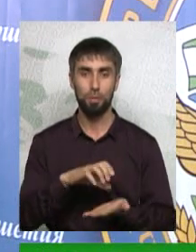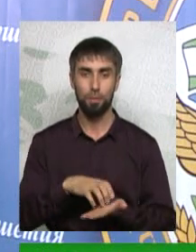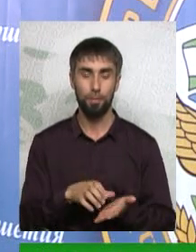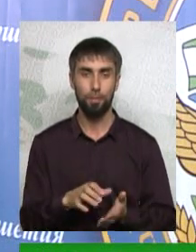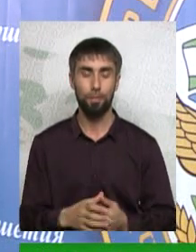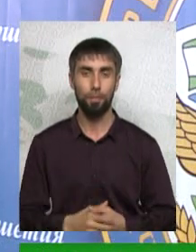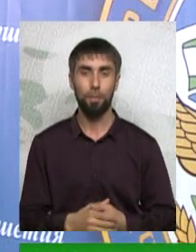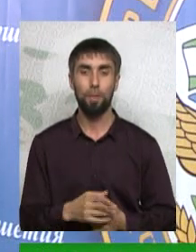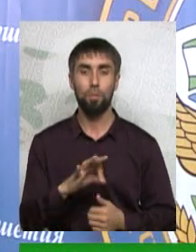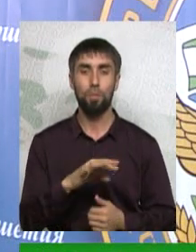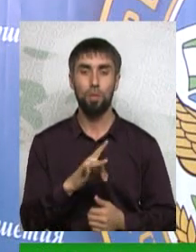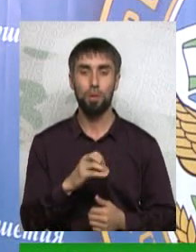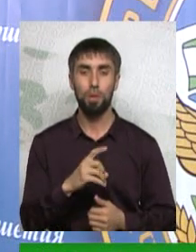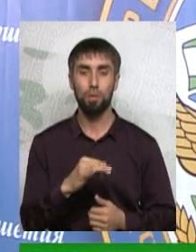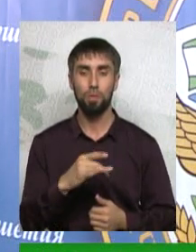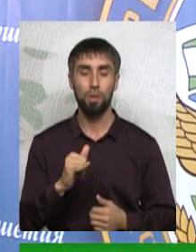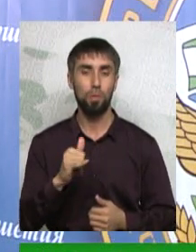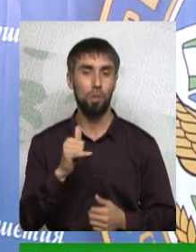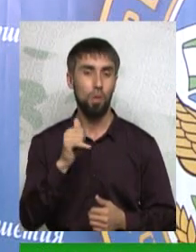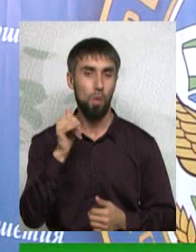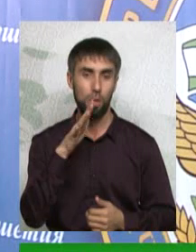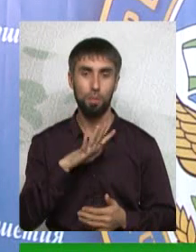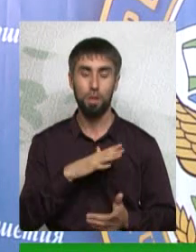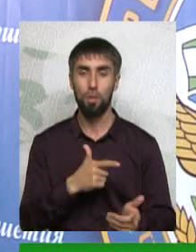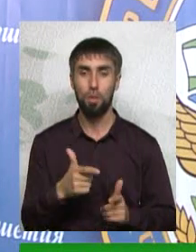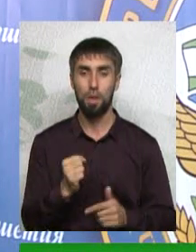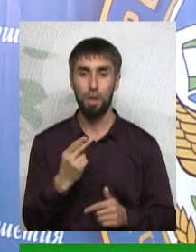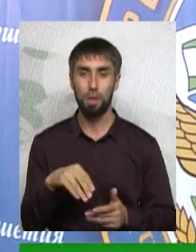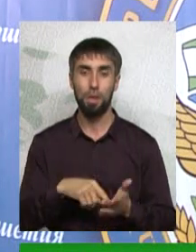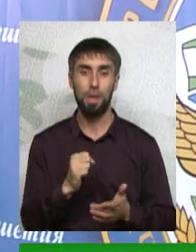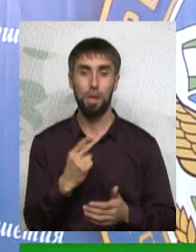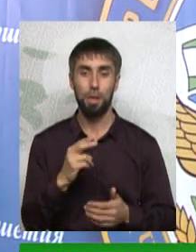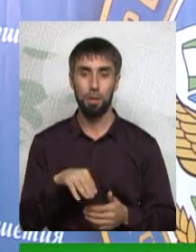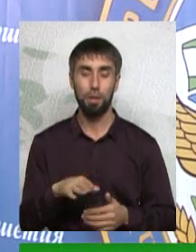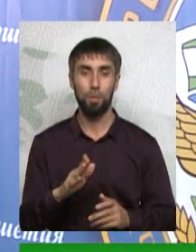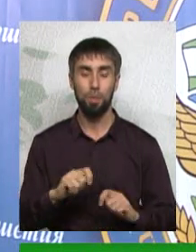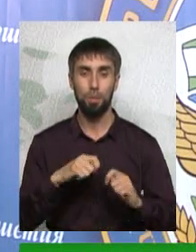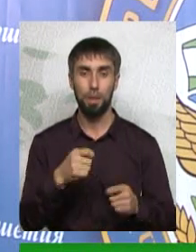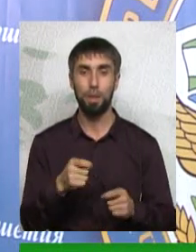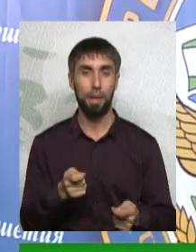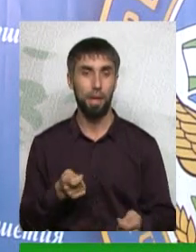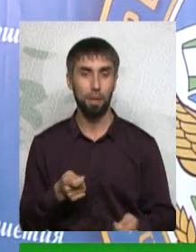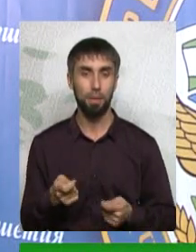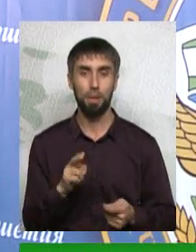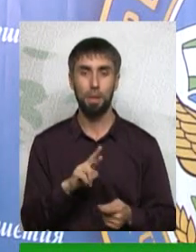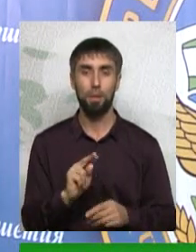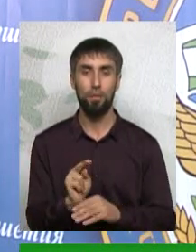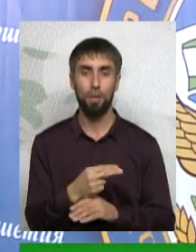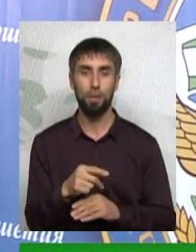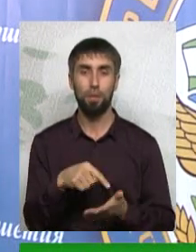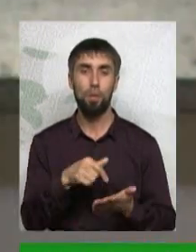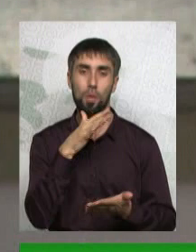помещений, по результатам которого был подготовлен акт, и этот акт будет передан муниципальным образованием для устранения